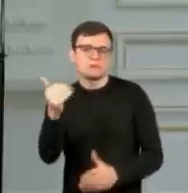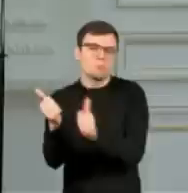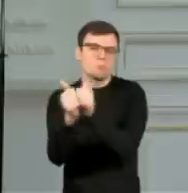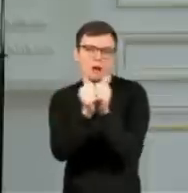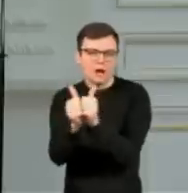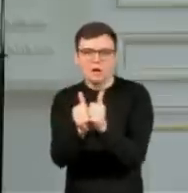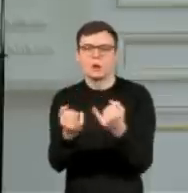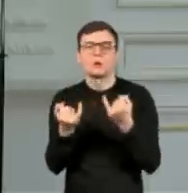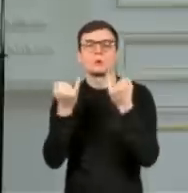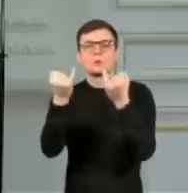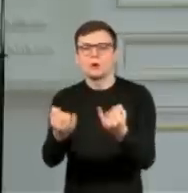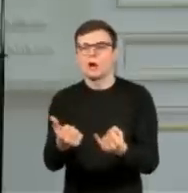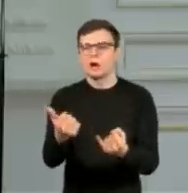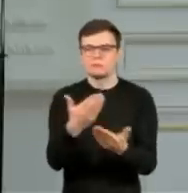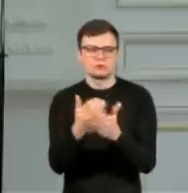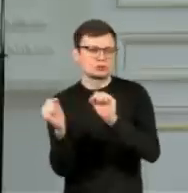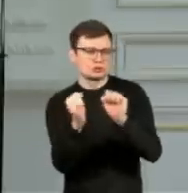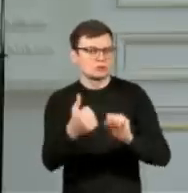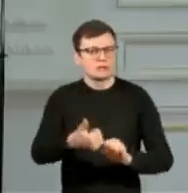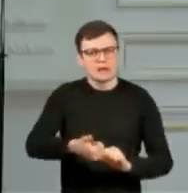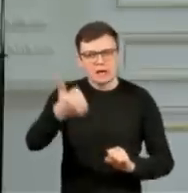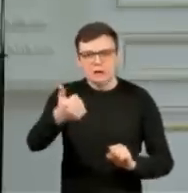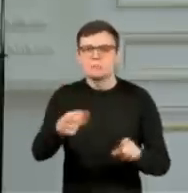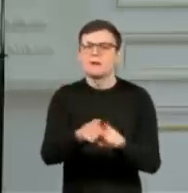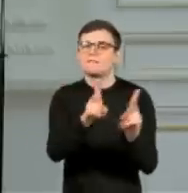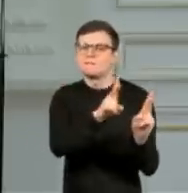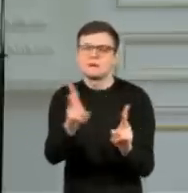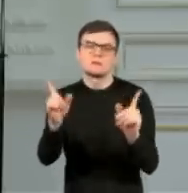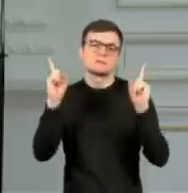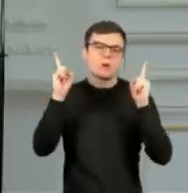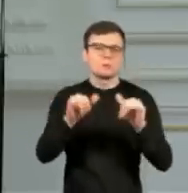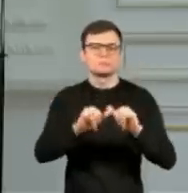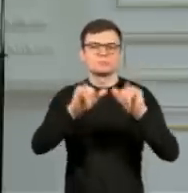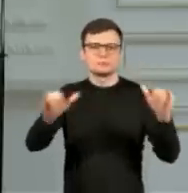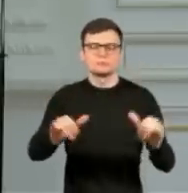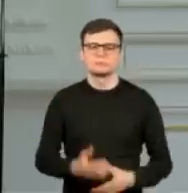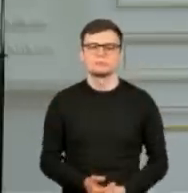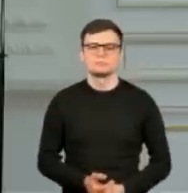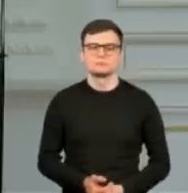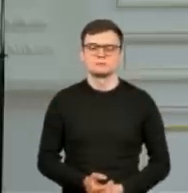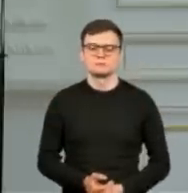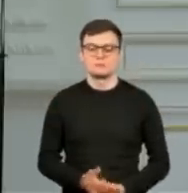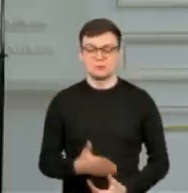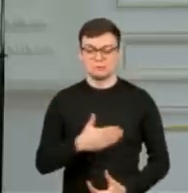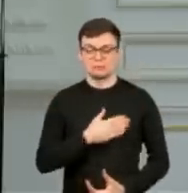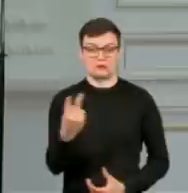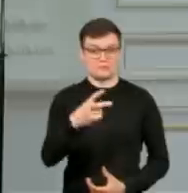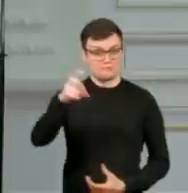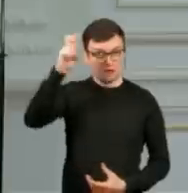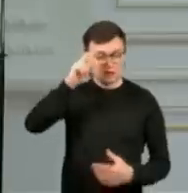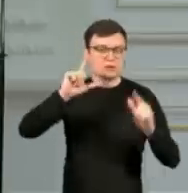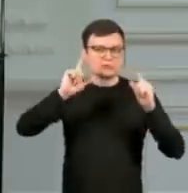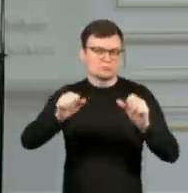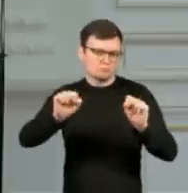didinant regiono atsparumą, stabilumą ir saugumą. Mūsų šalis turi perspektyvų